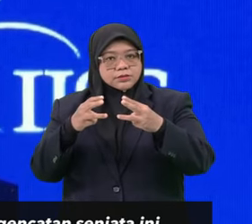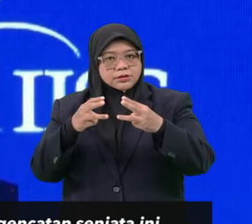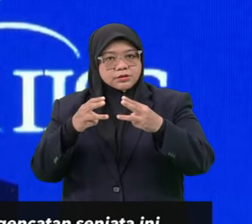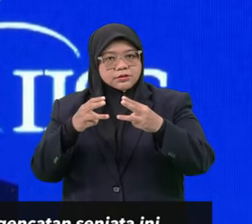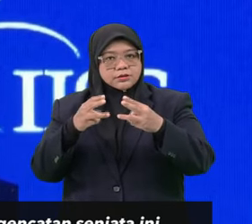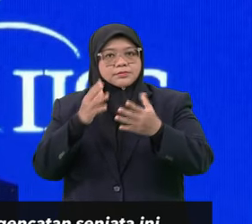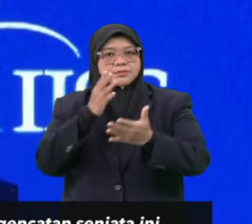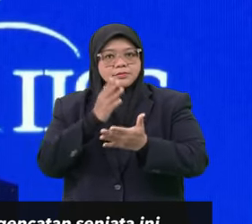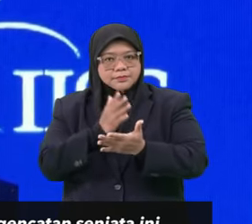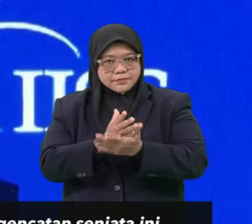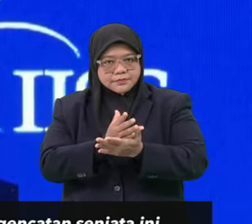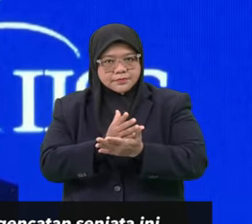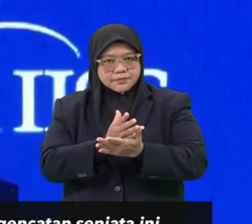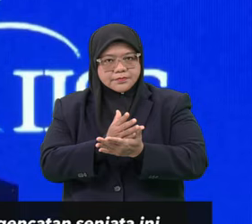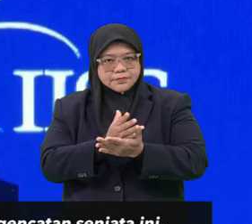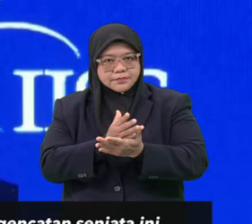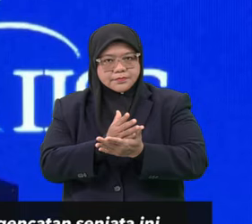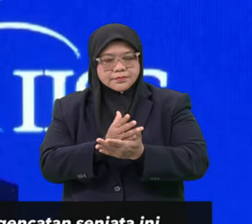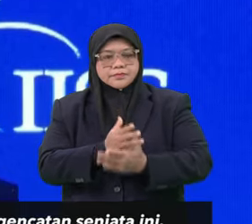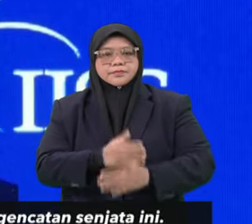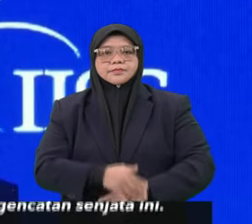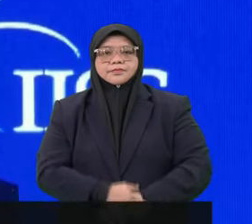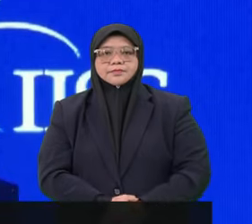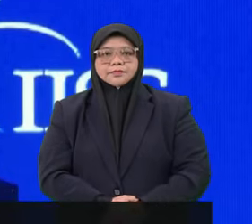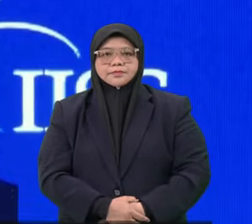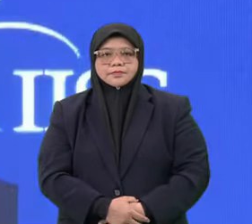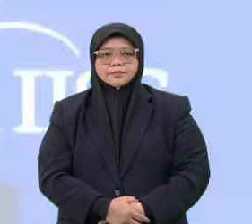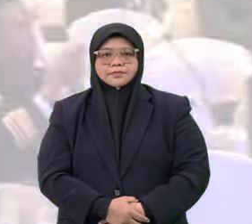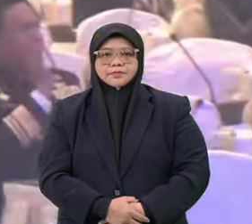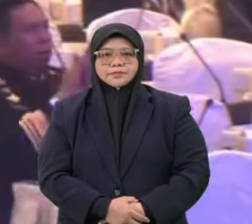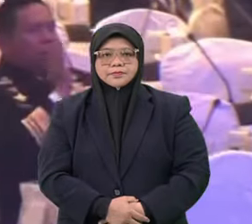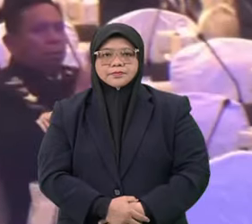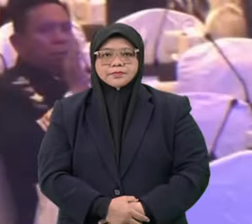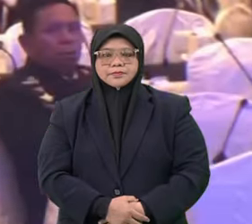monitor this prospective ceasefire.